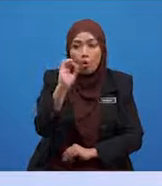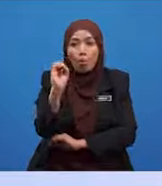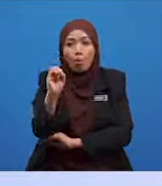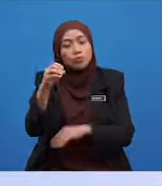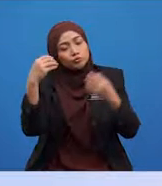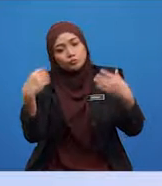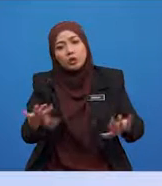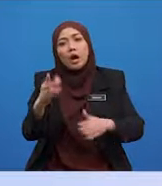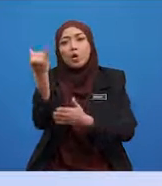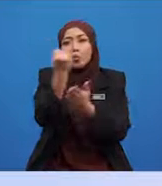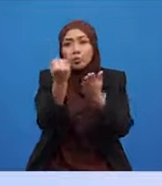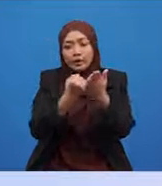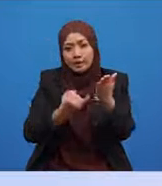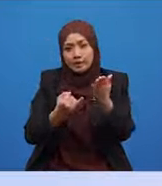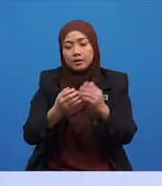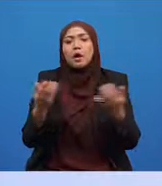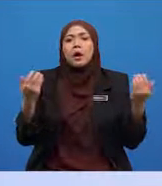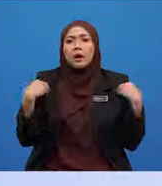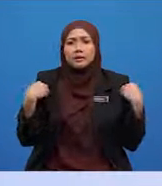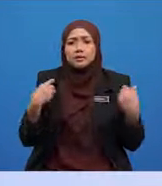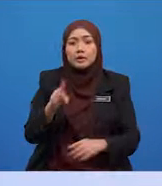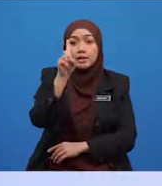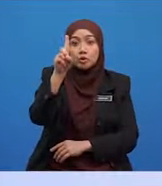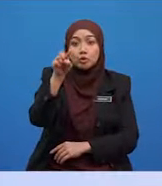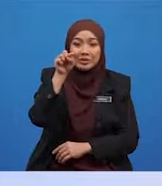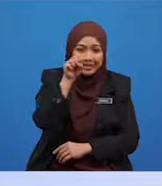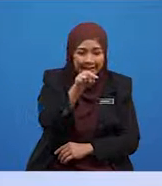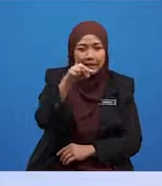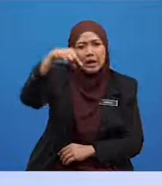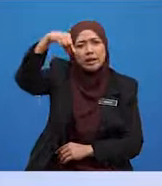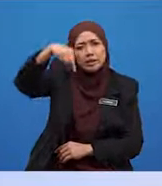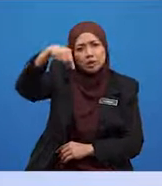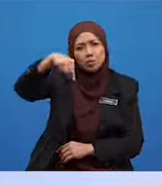dilukis. Terdapat satu titik Q dalam